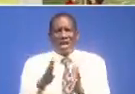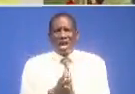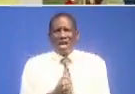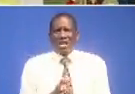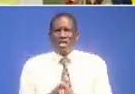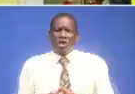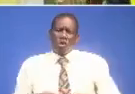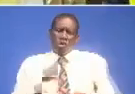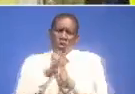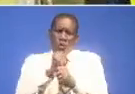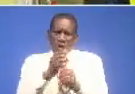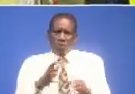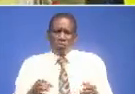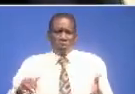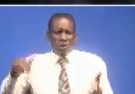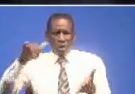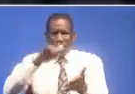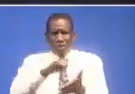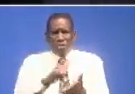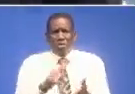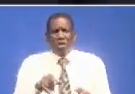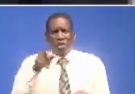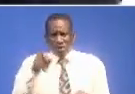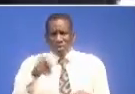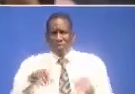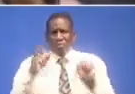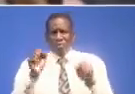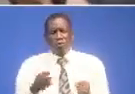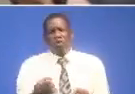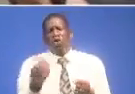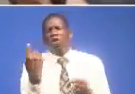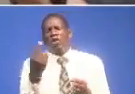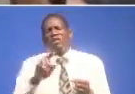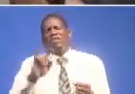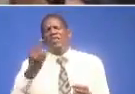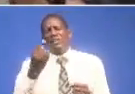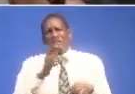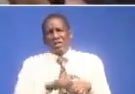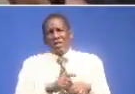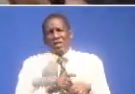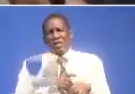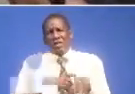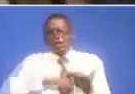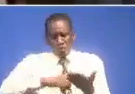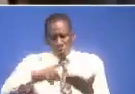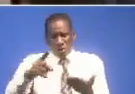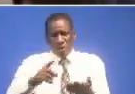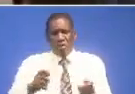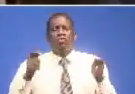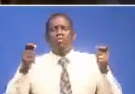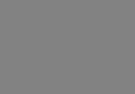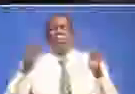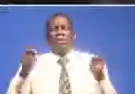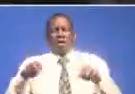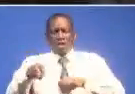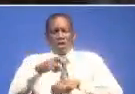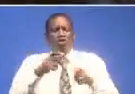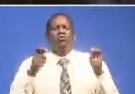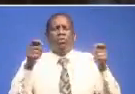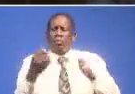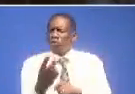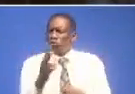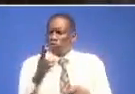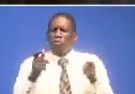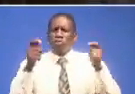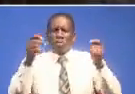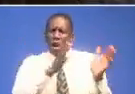anga pana angatua za humu nchini yakawa kionjo tu. Wiki ijayo maandamano ya kitaifa